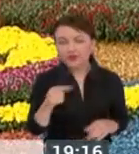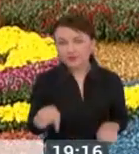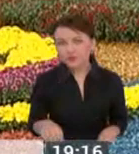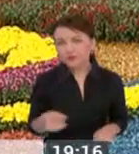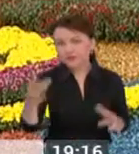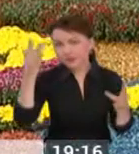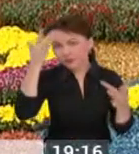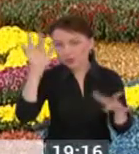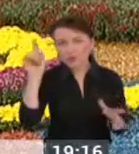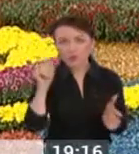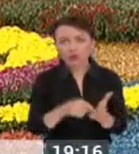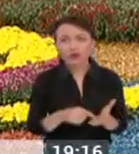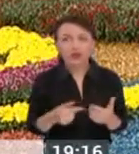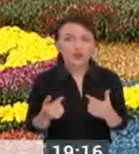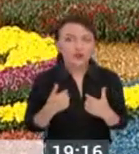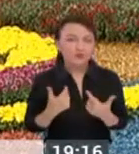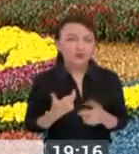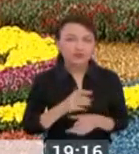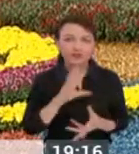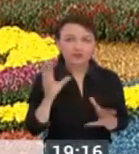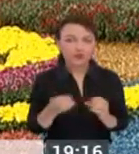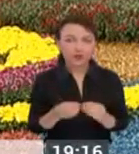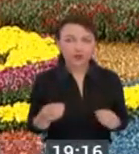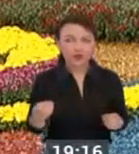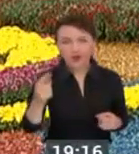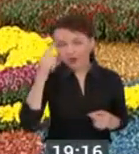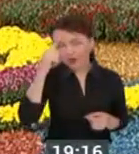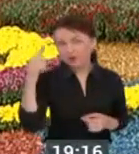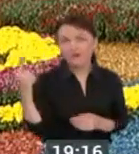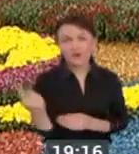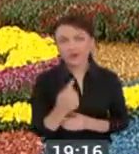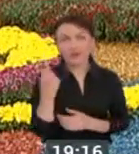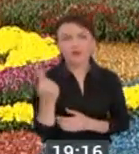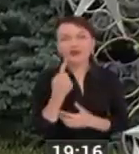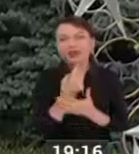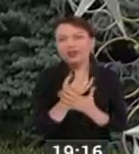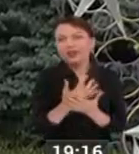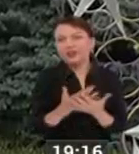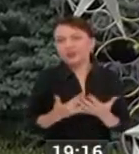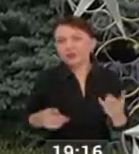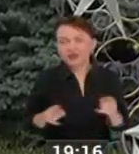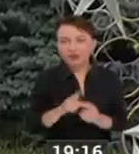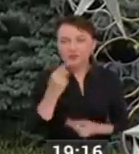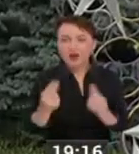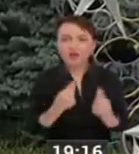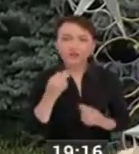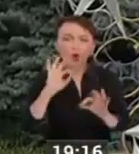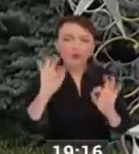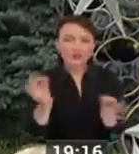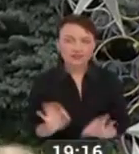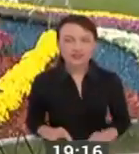сюди випадково потрапив. Мені просто від цього всього обертом іде голова від цих різноманіття таких барв